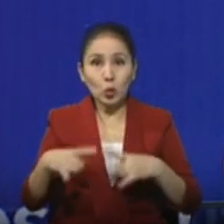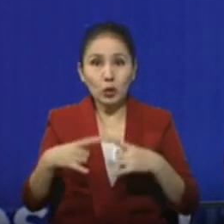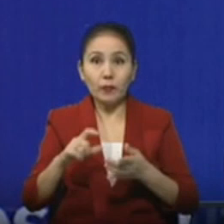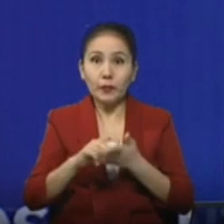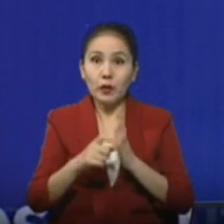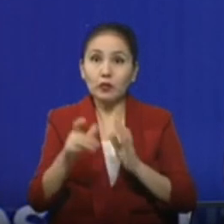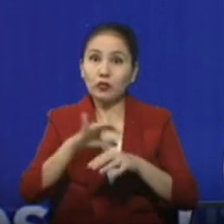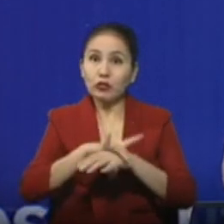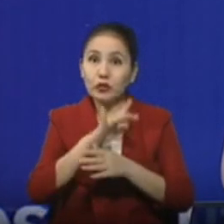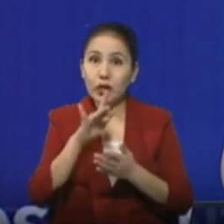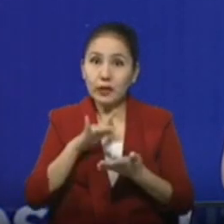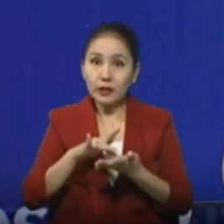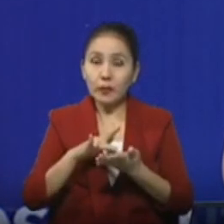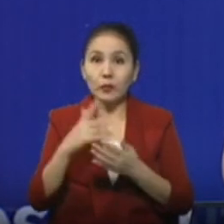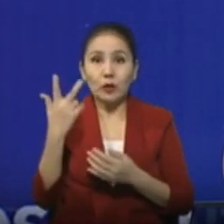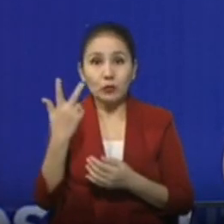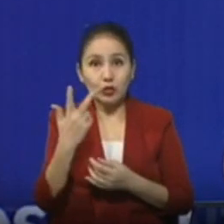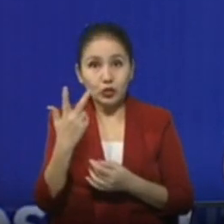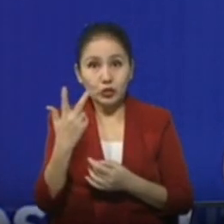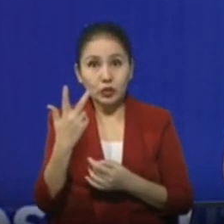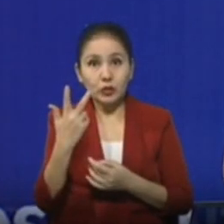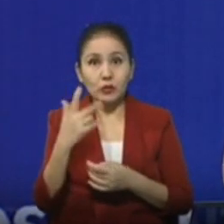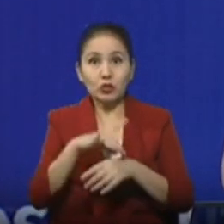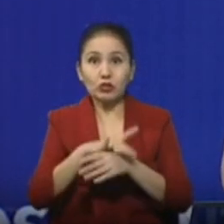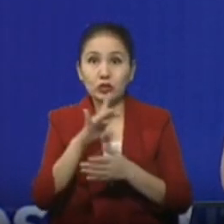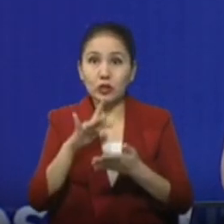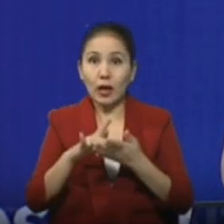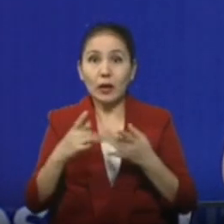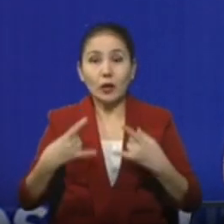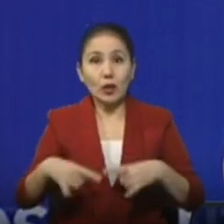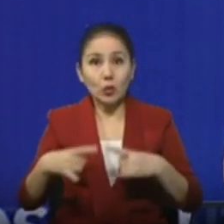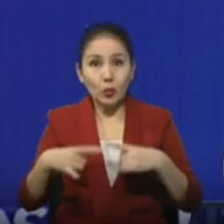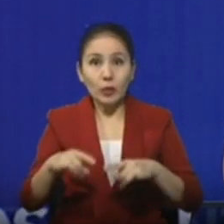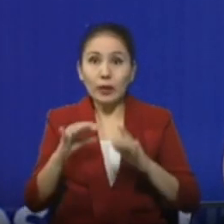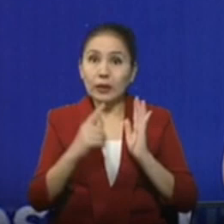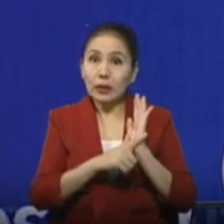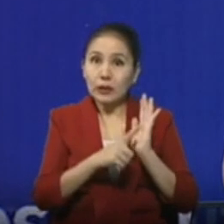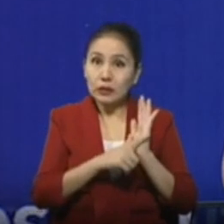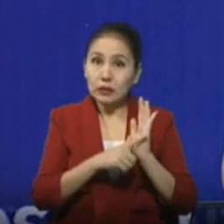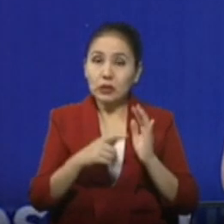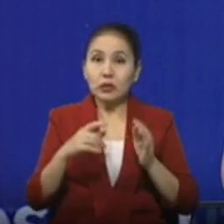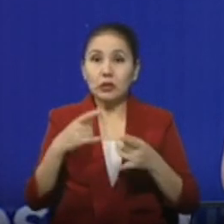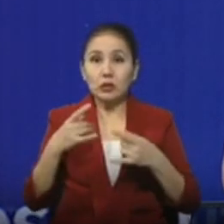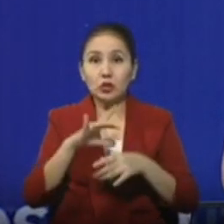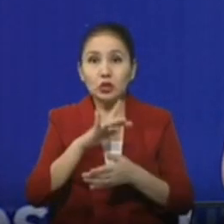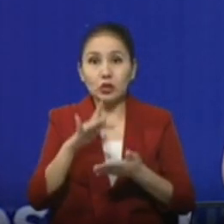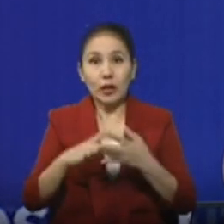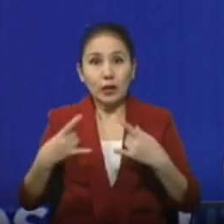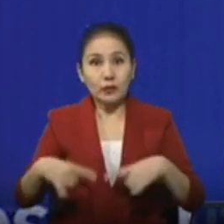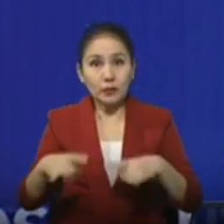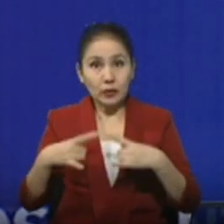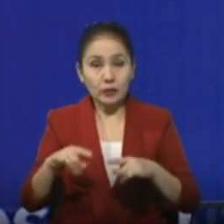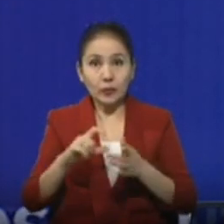bo'lib, Toshkent shahrida bu 3-chi Toshkent shahar tug'ruq kompleksi hamda 7-chi Toshkent shahar tug'ruq